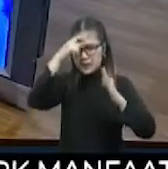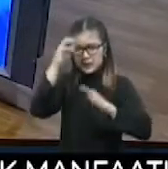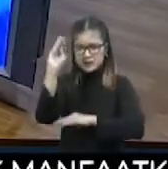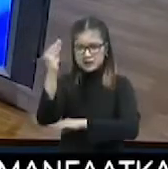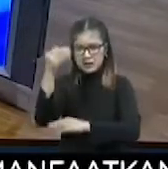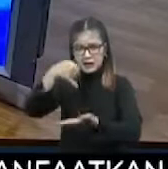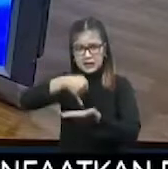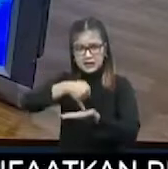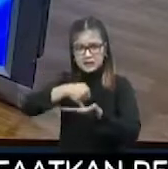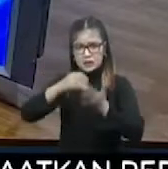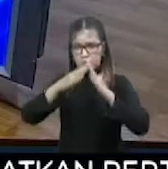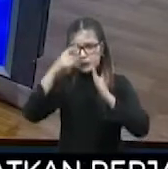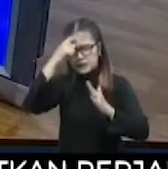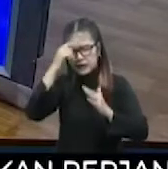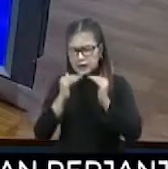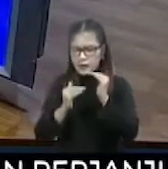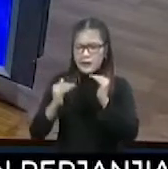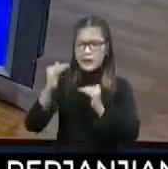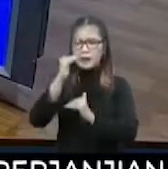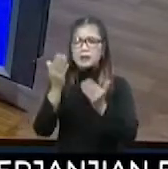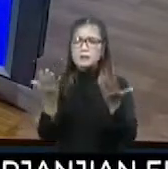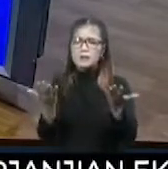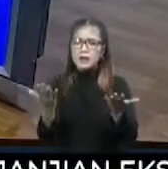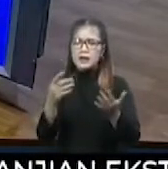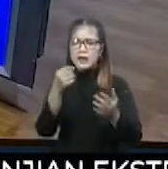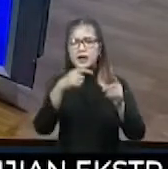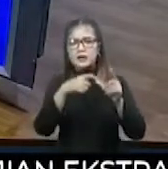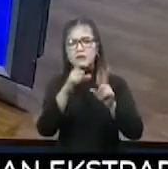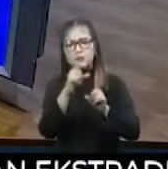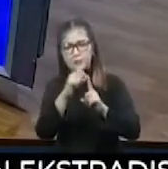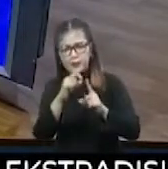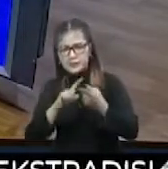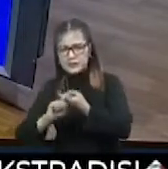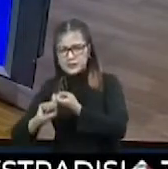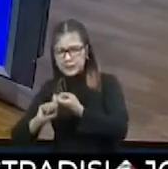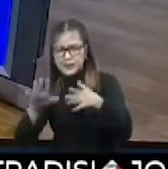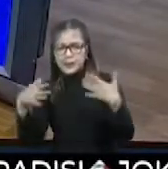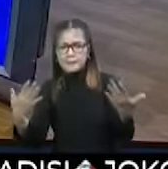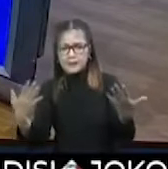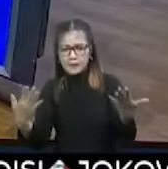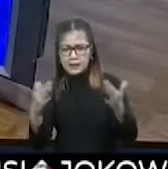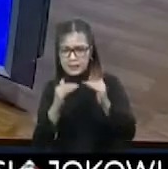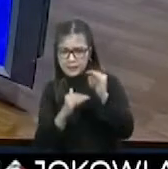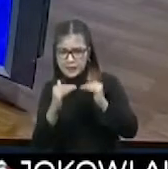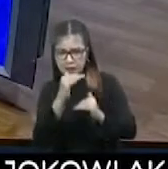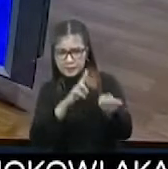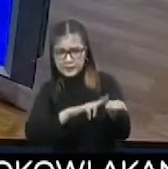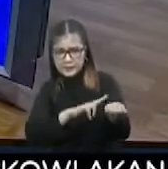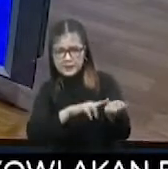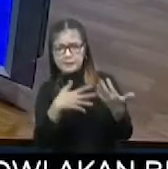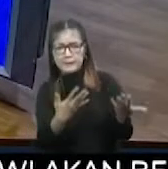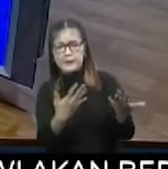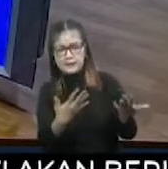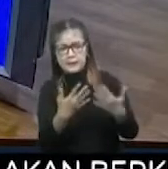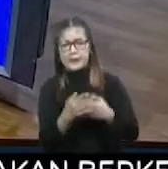sakit sudah mulai naik. Nah, bagaimana dengan kondisi RSUP Persahabatan, Dok? Sudahkah ada peningkatan pasien saat ini?